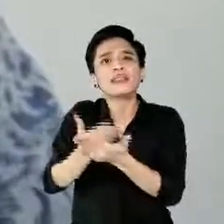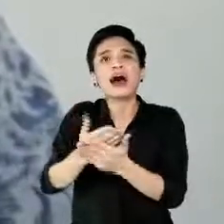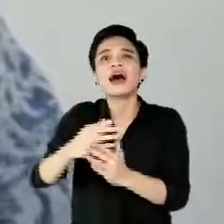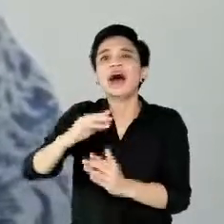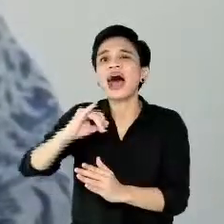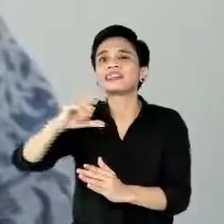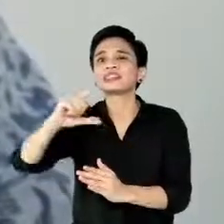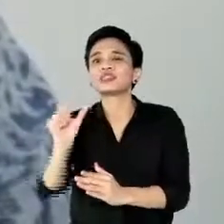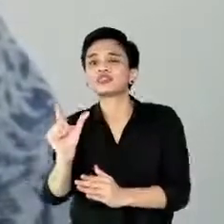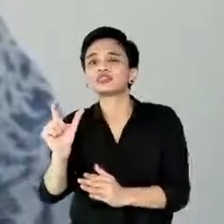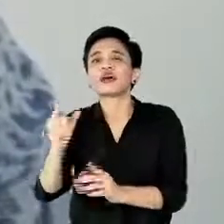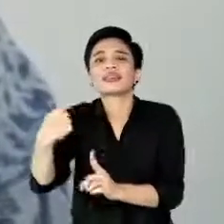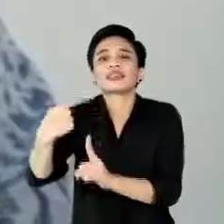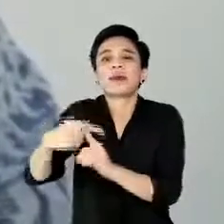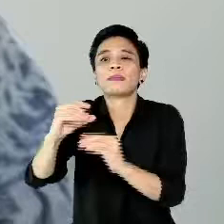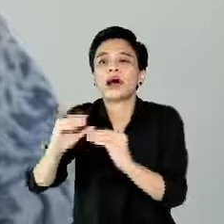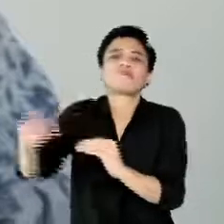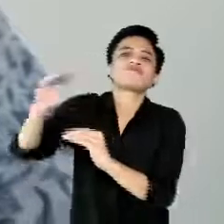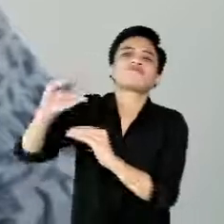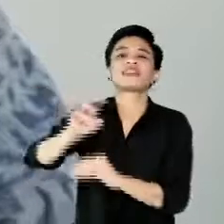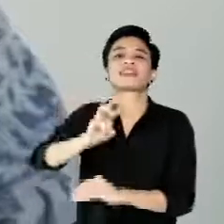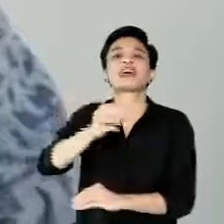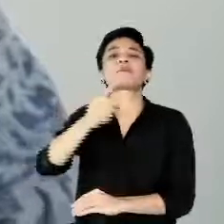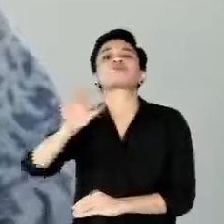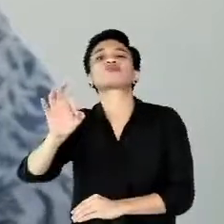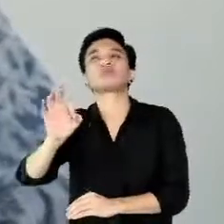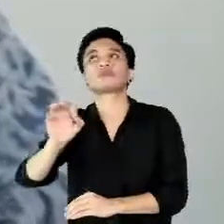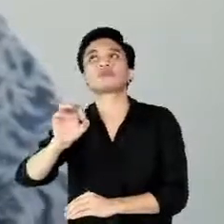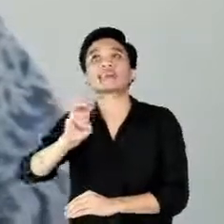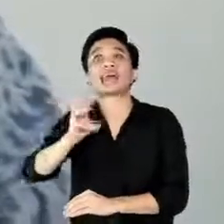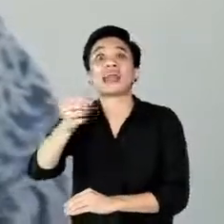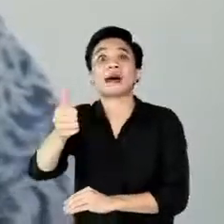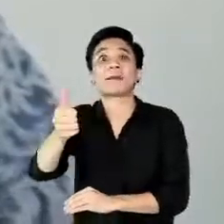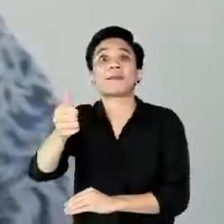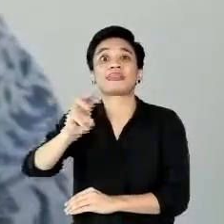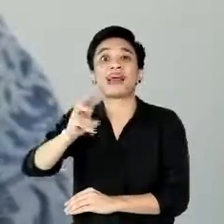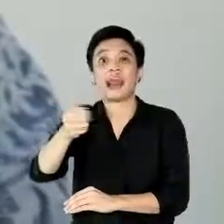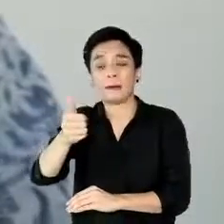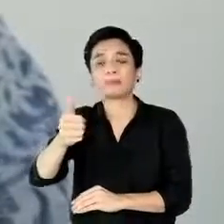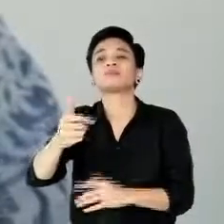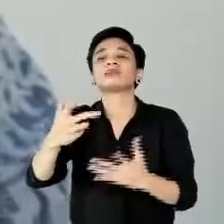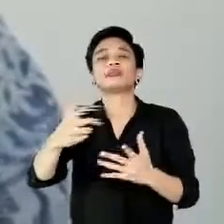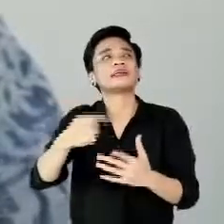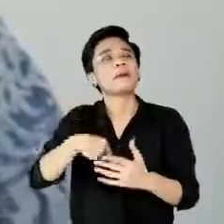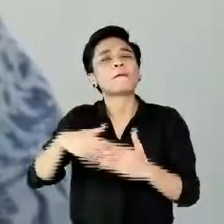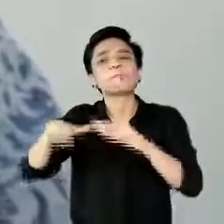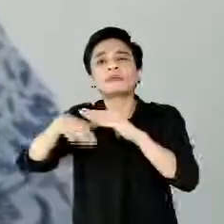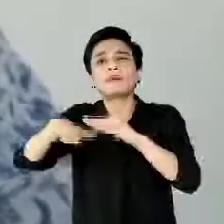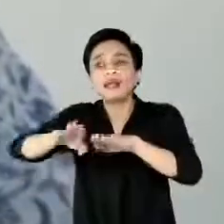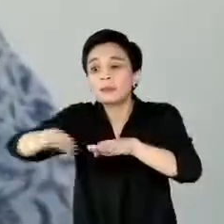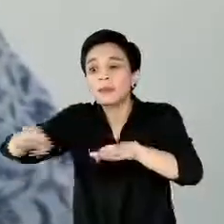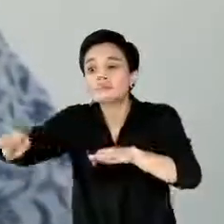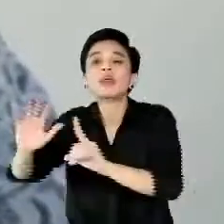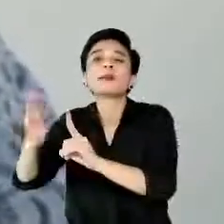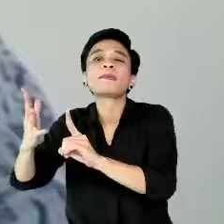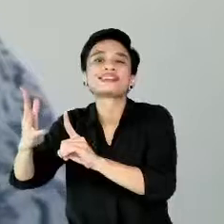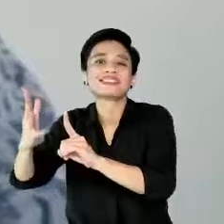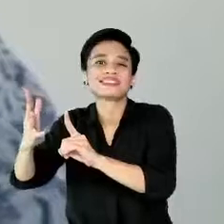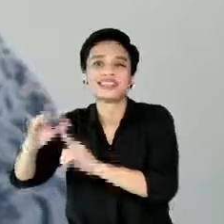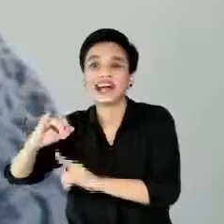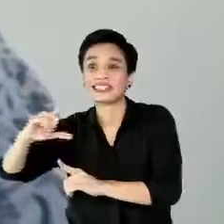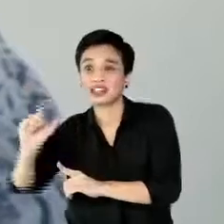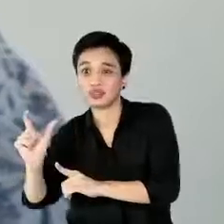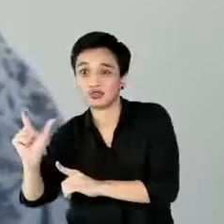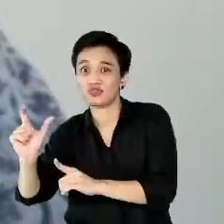twitchdl dan type isolasi minimal 15 pemeran tempat tidur yang ada di